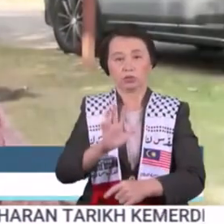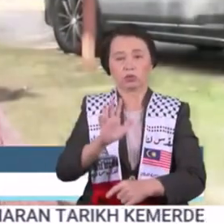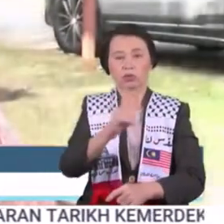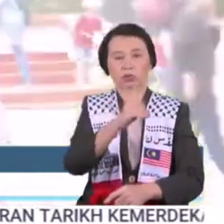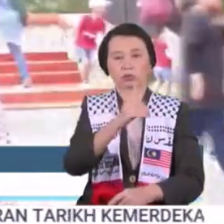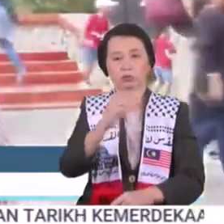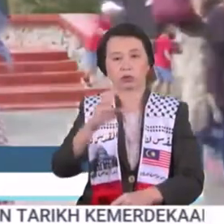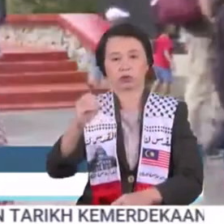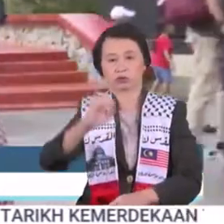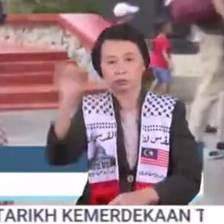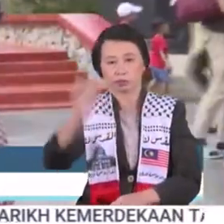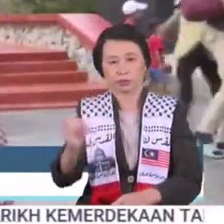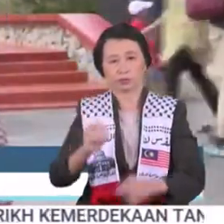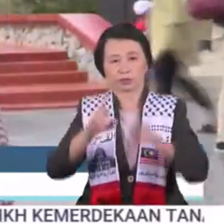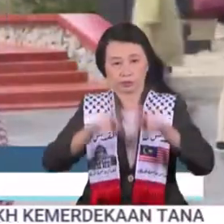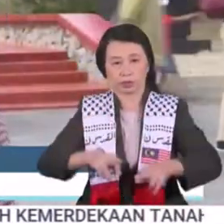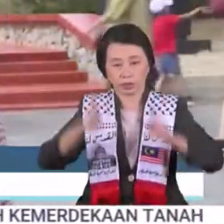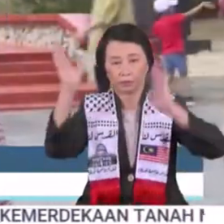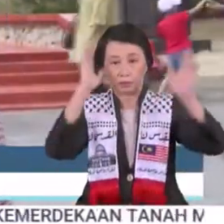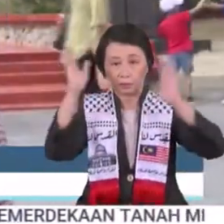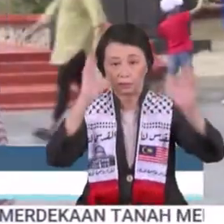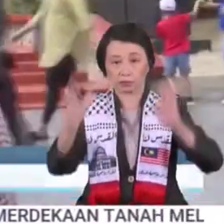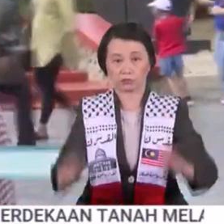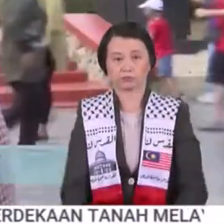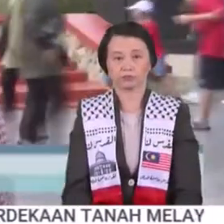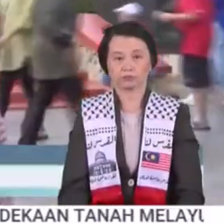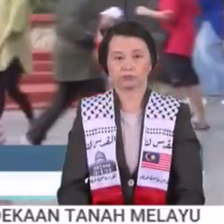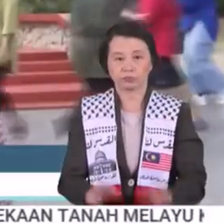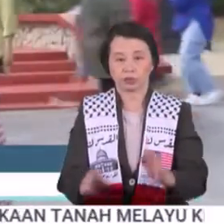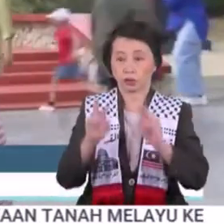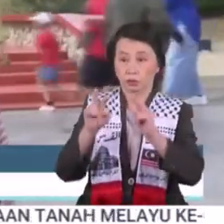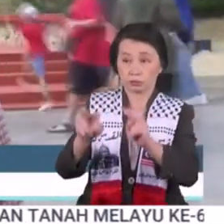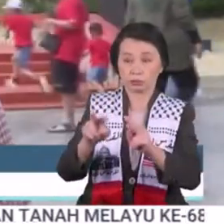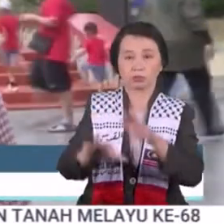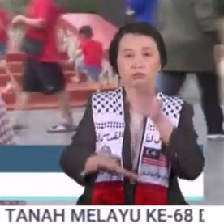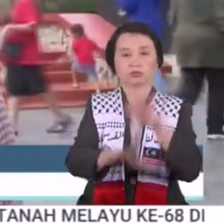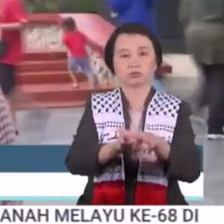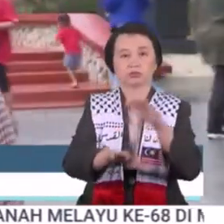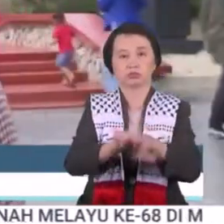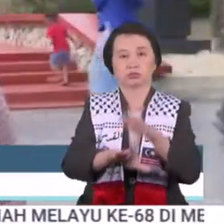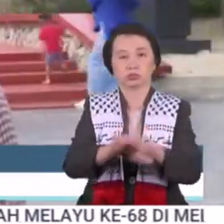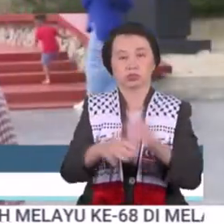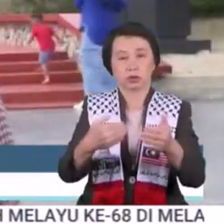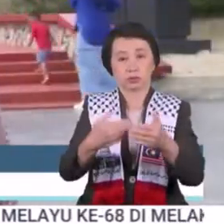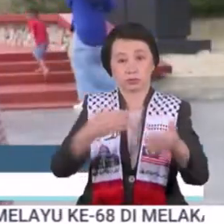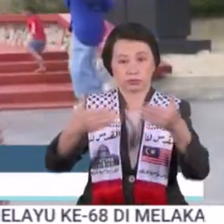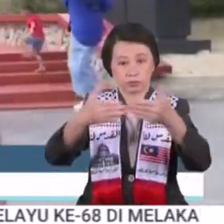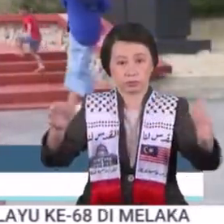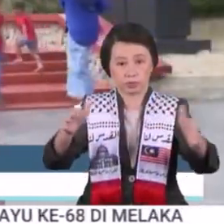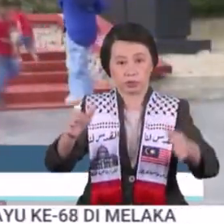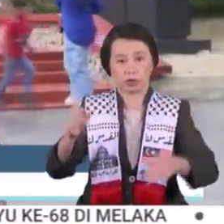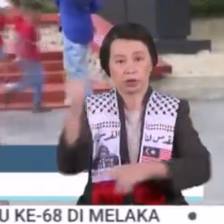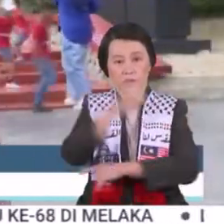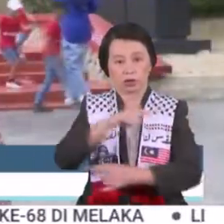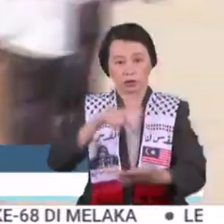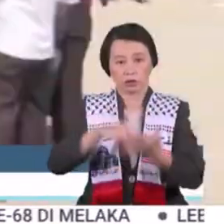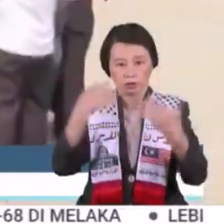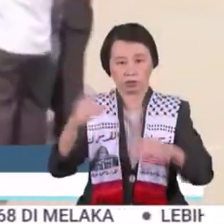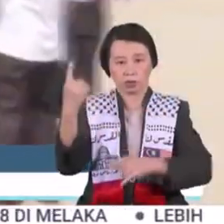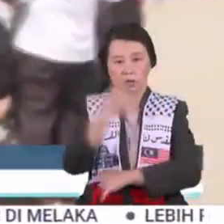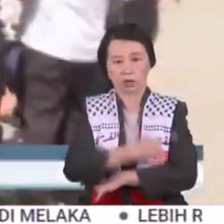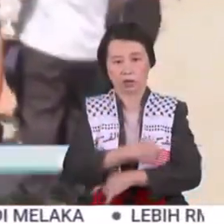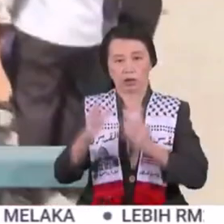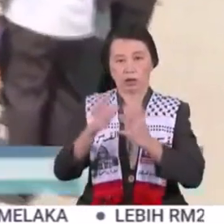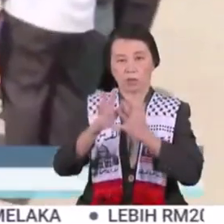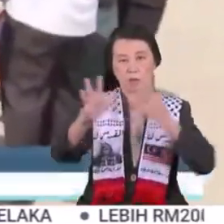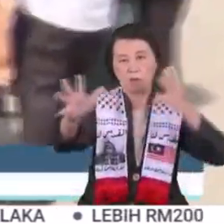warga negara. Kalau ikut pemerhatian awal, memang sambutan tu sebelum kita buka MHS hari ini pun memang dah ada yang